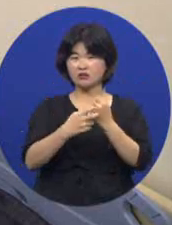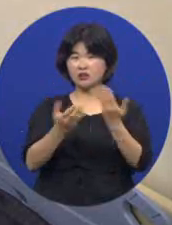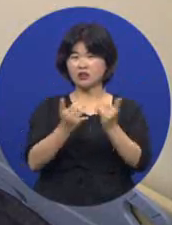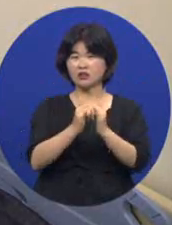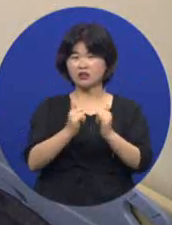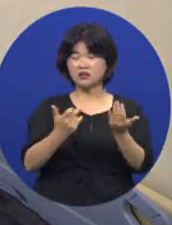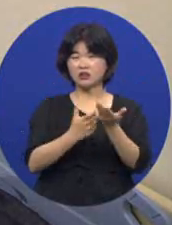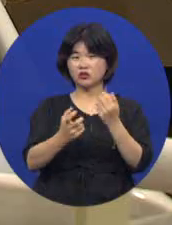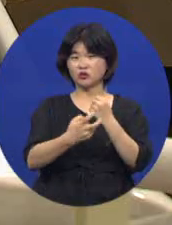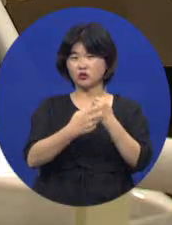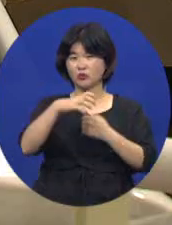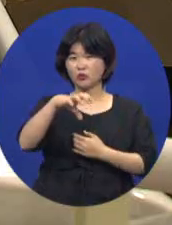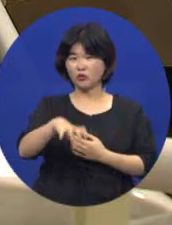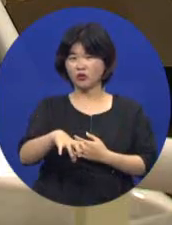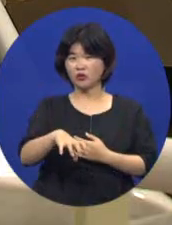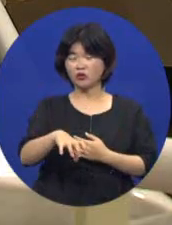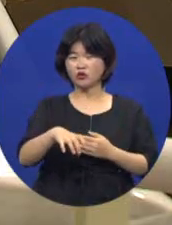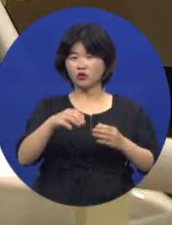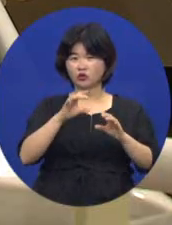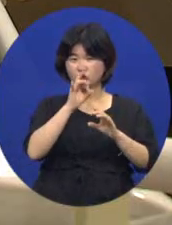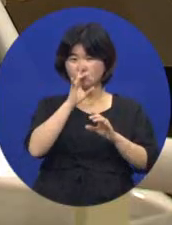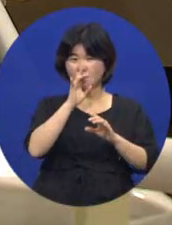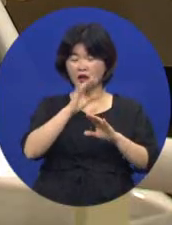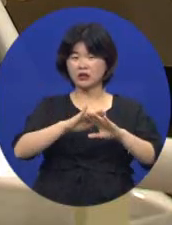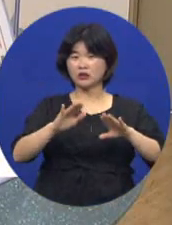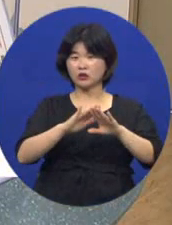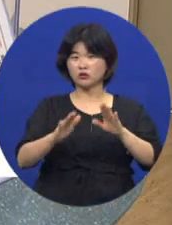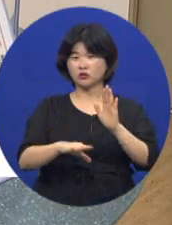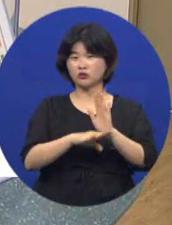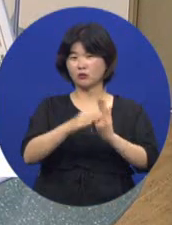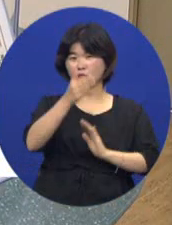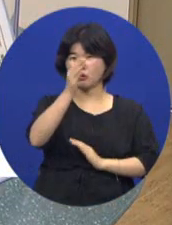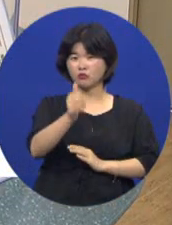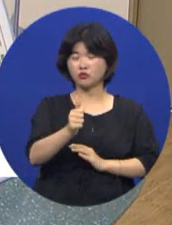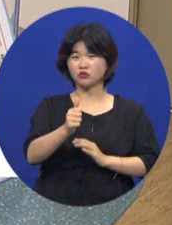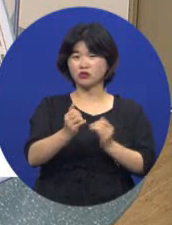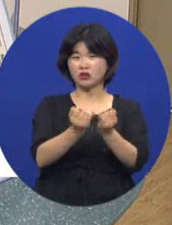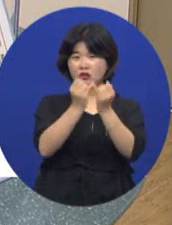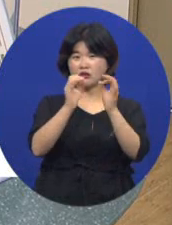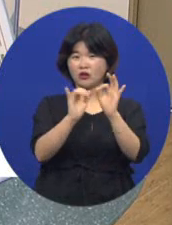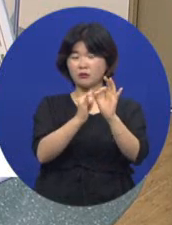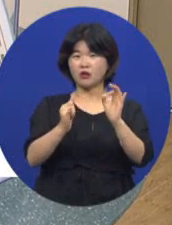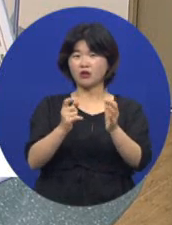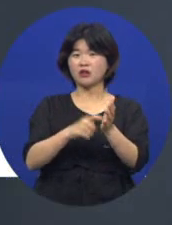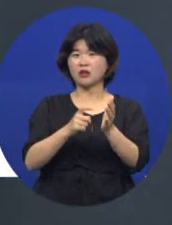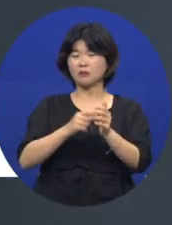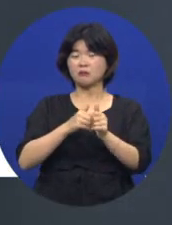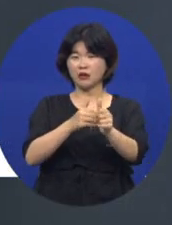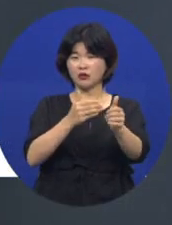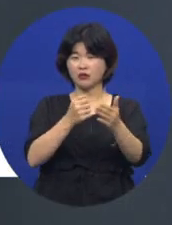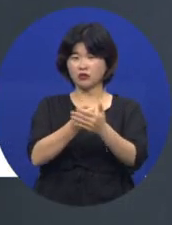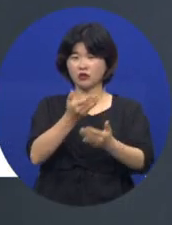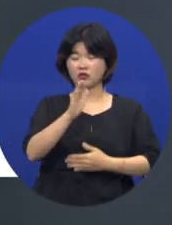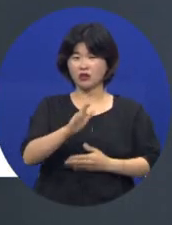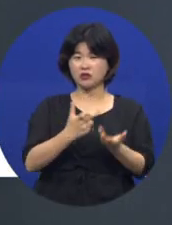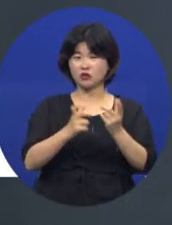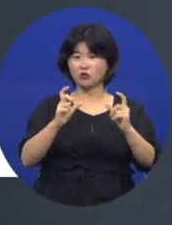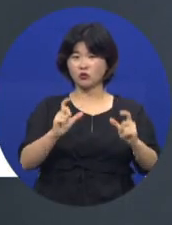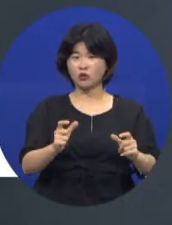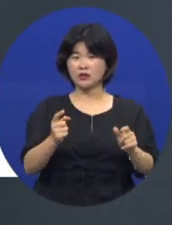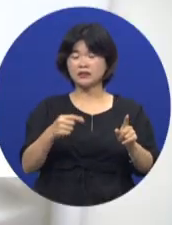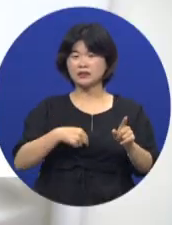제조 의료원의 중앙 사고 수습 본부가 처음으로 솎아 노사 열 명을 긴급 파견하기로 한 가운데 제주도는